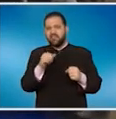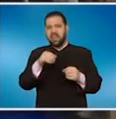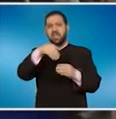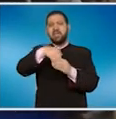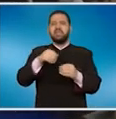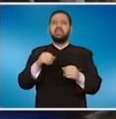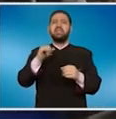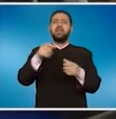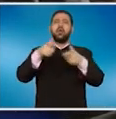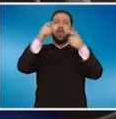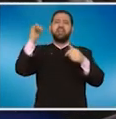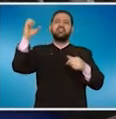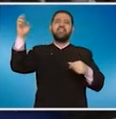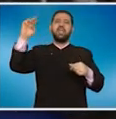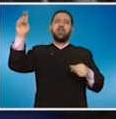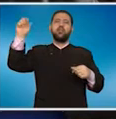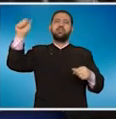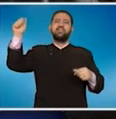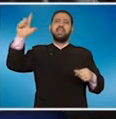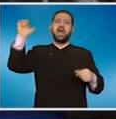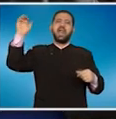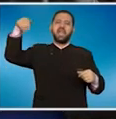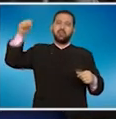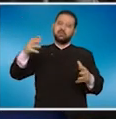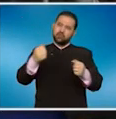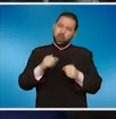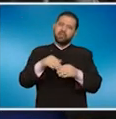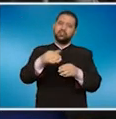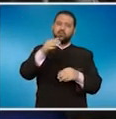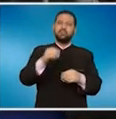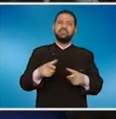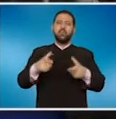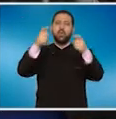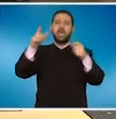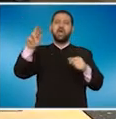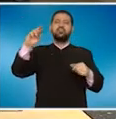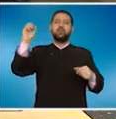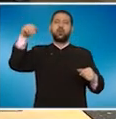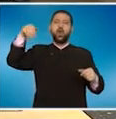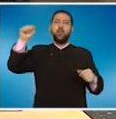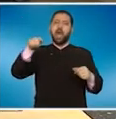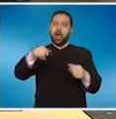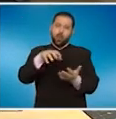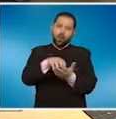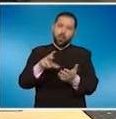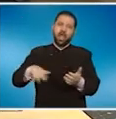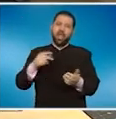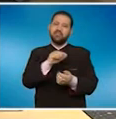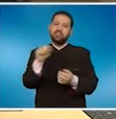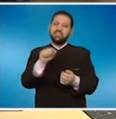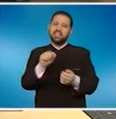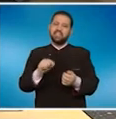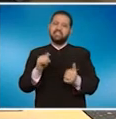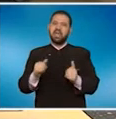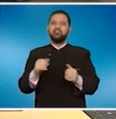judecata cezarului. Știm Odiseea apostolică, cum este numită de Părintele Grigorie Marcul, profesor de Noul Testament la